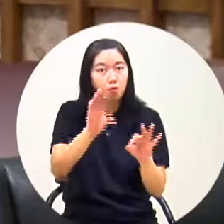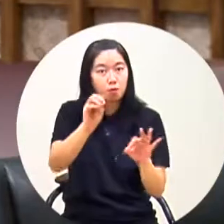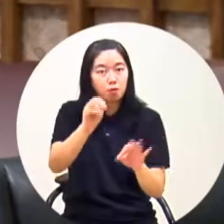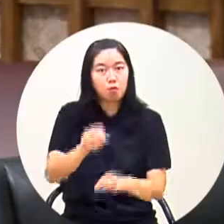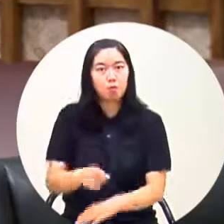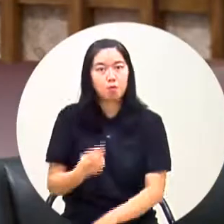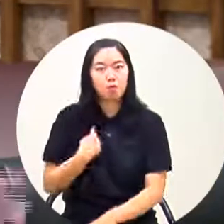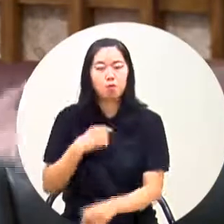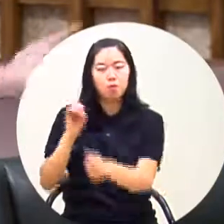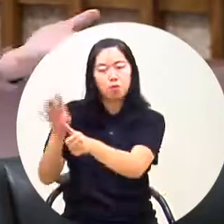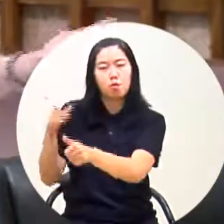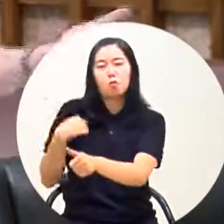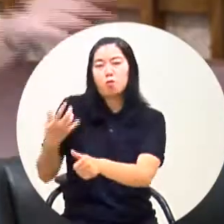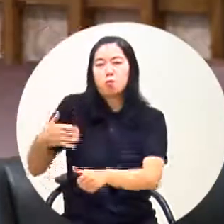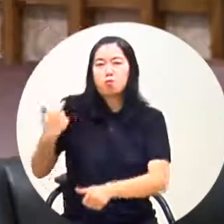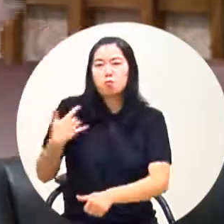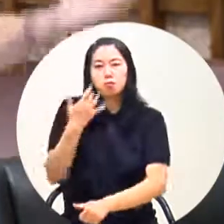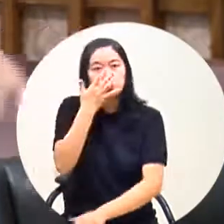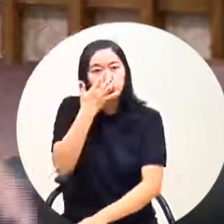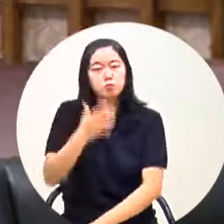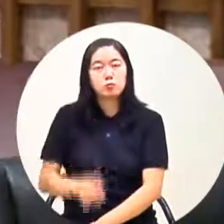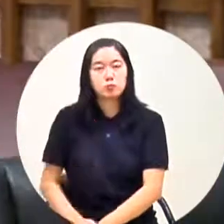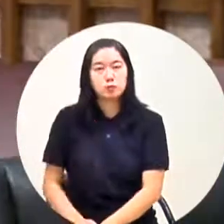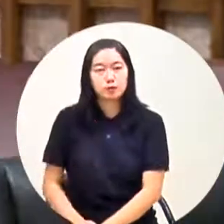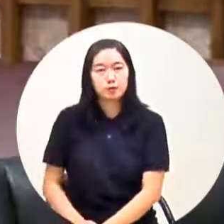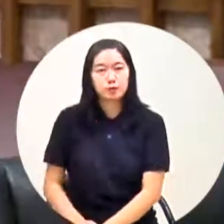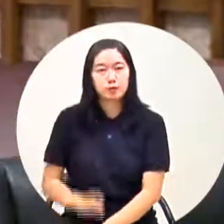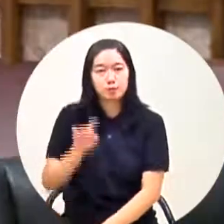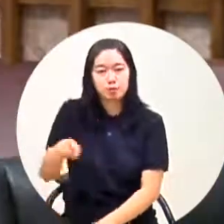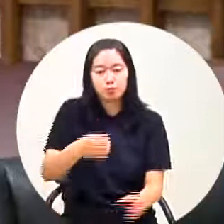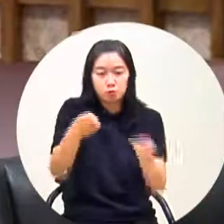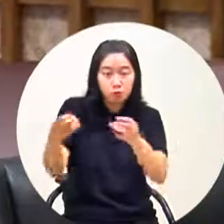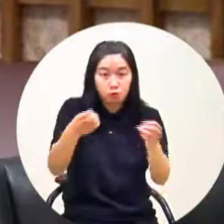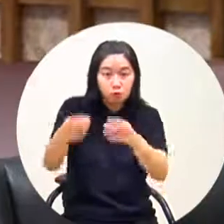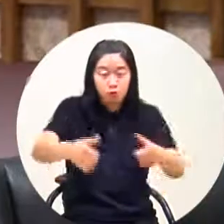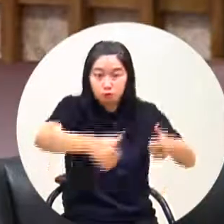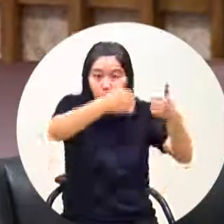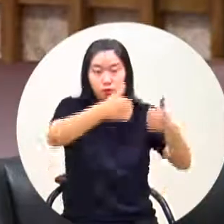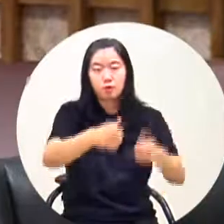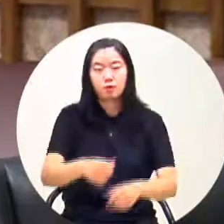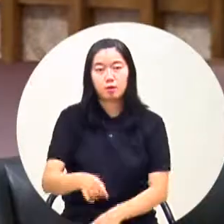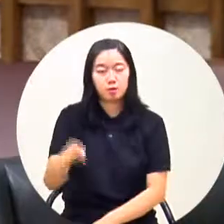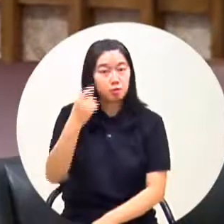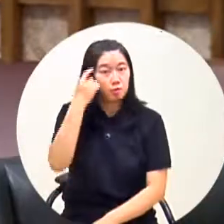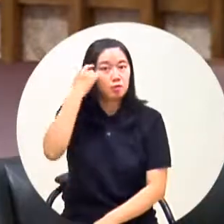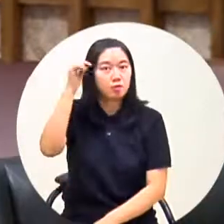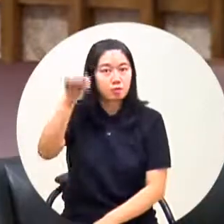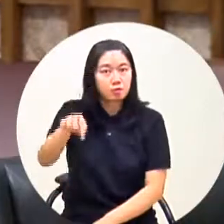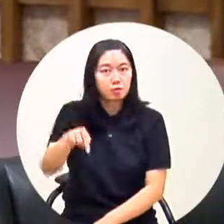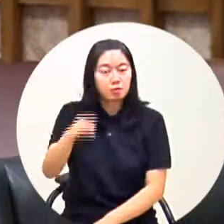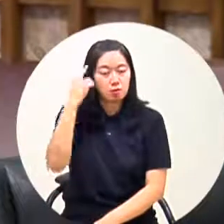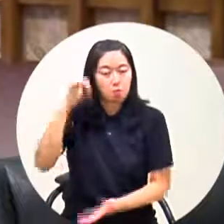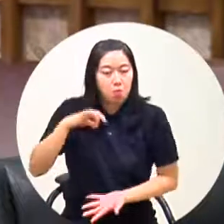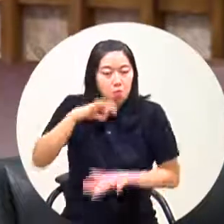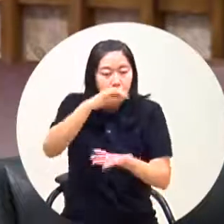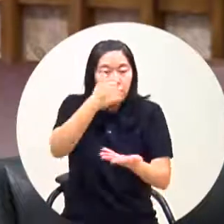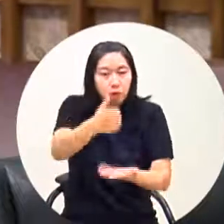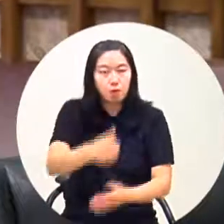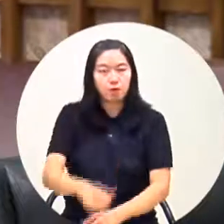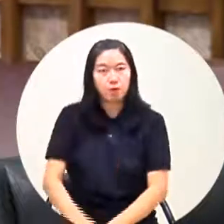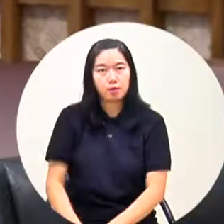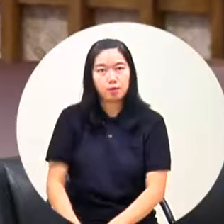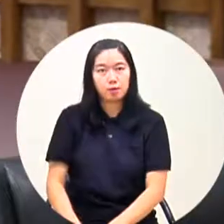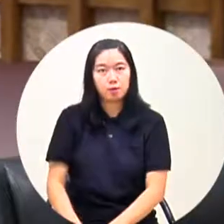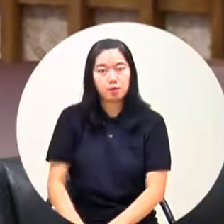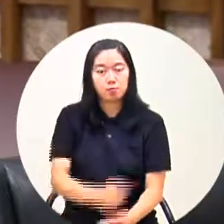我嘛唔知啊，啊，即当然是大家拢经过讨论，啊，大家感觉讲什么安贴就上好，吼，啊，加了啊，即摆大家拢知